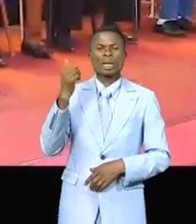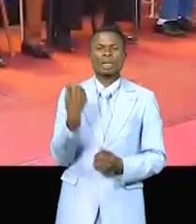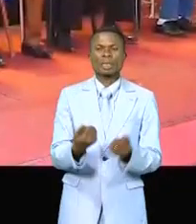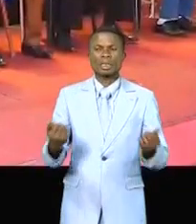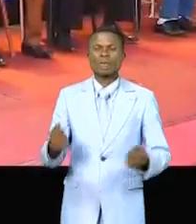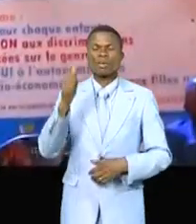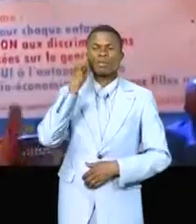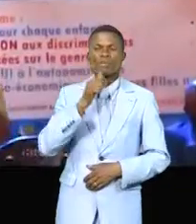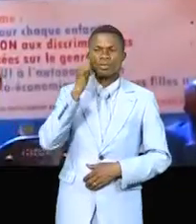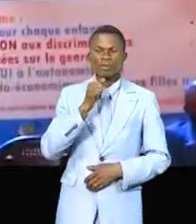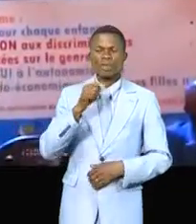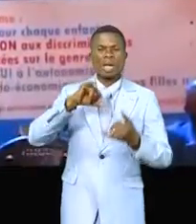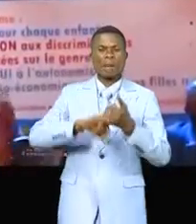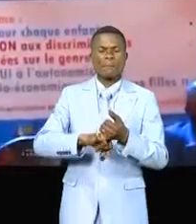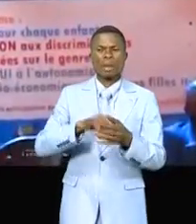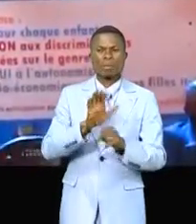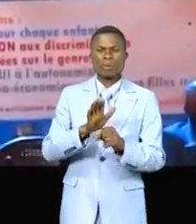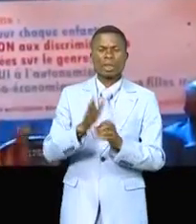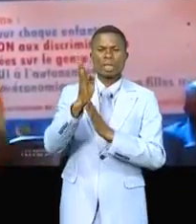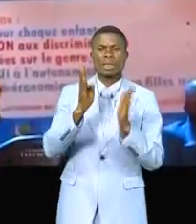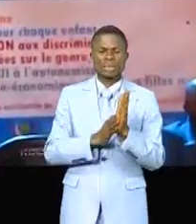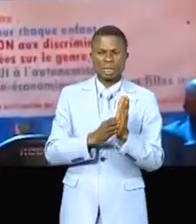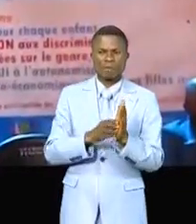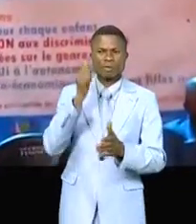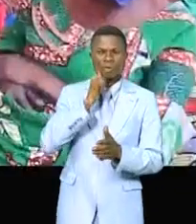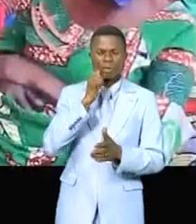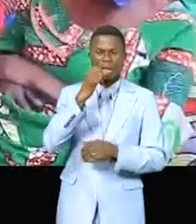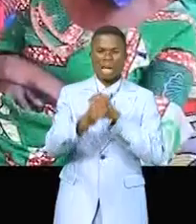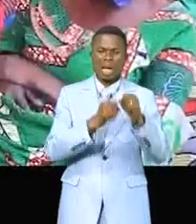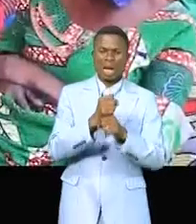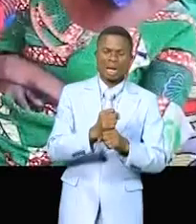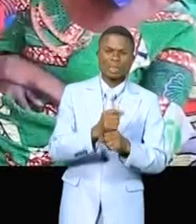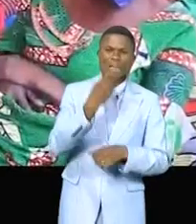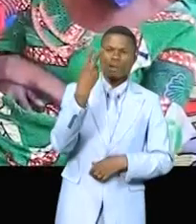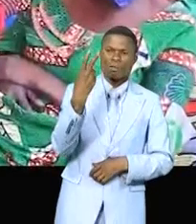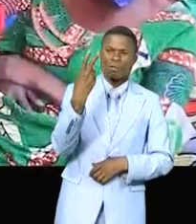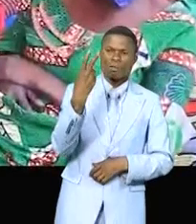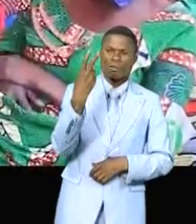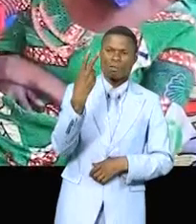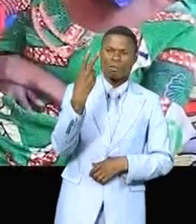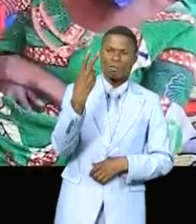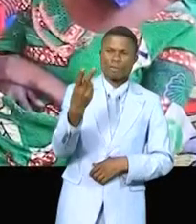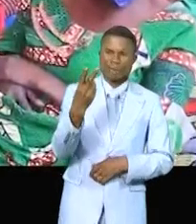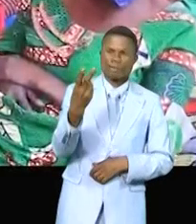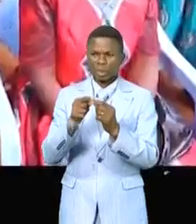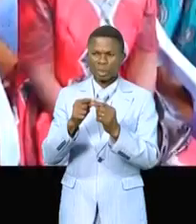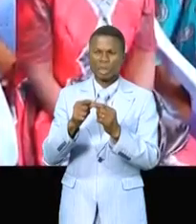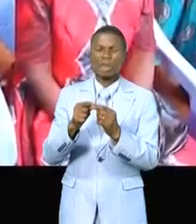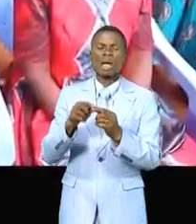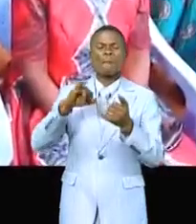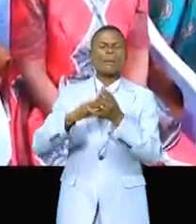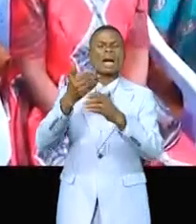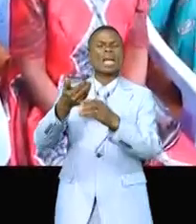cette province, 19% des filles entre 20 et 24 ans se sont mariées avant l'âge de 18 ans dans l'enquête